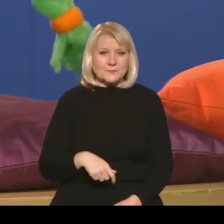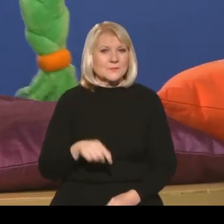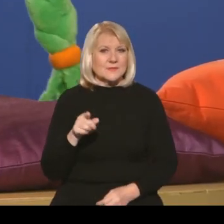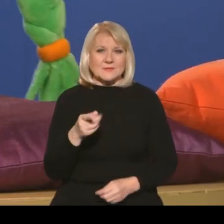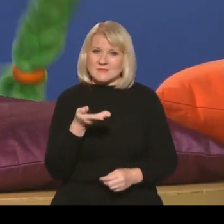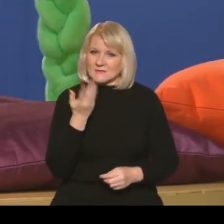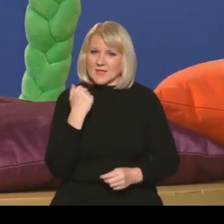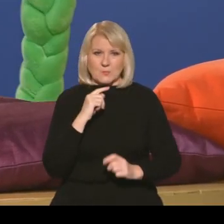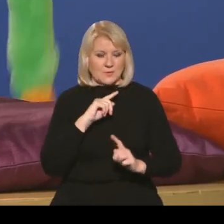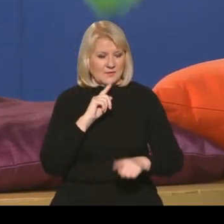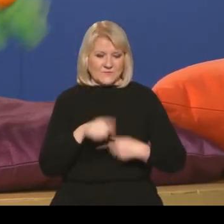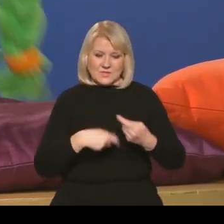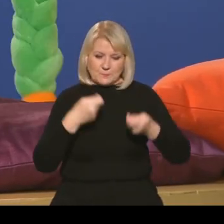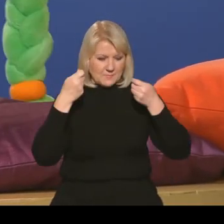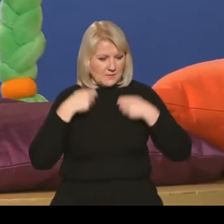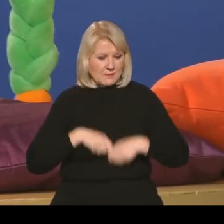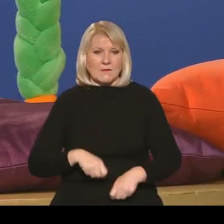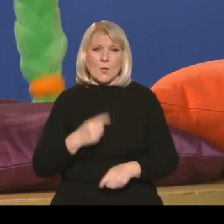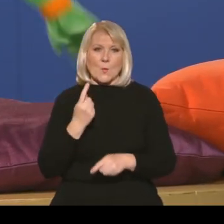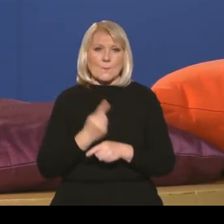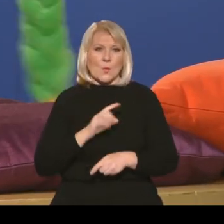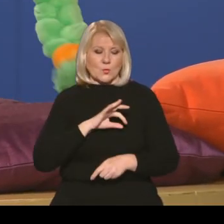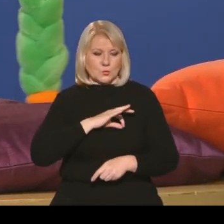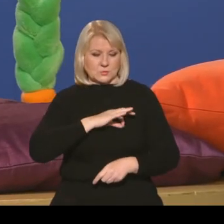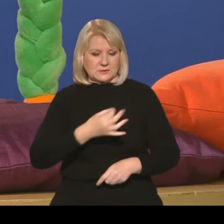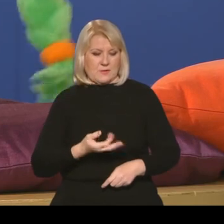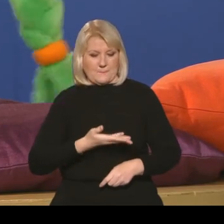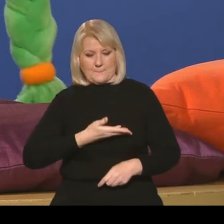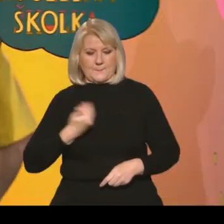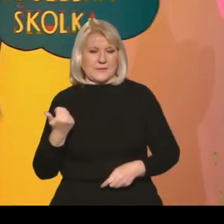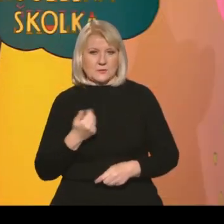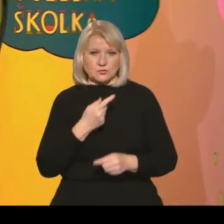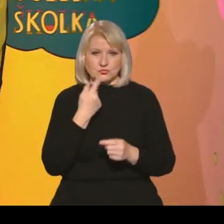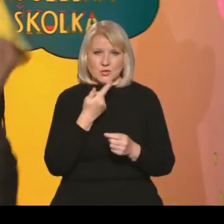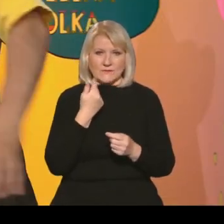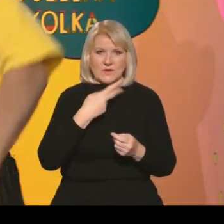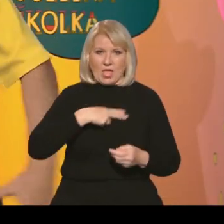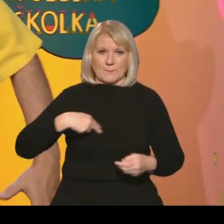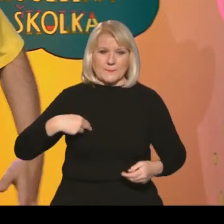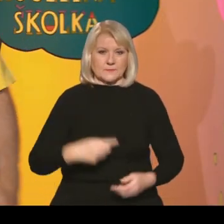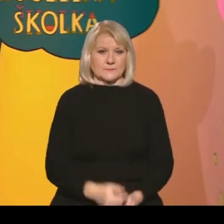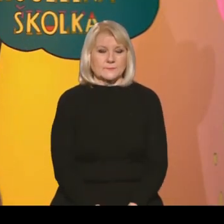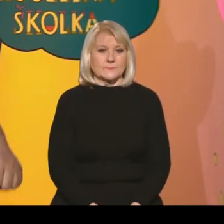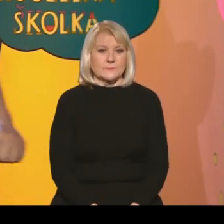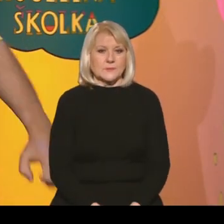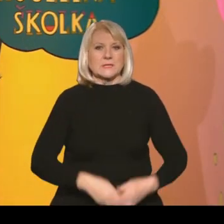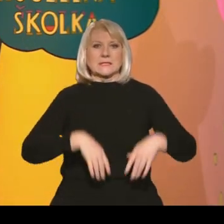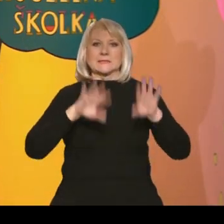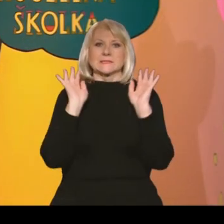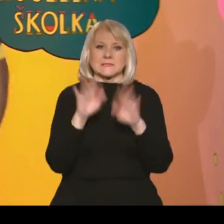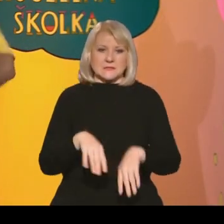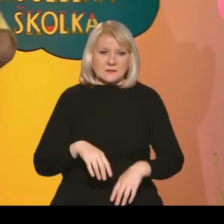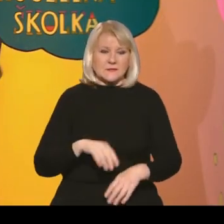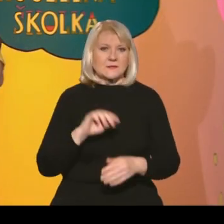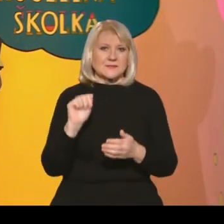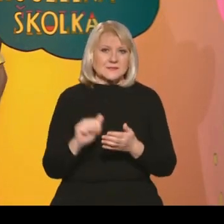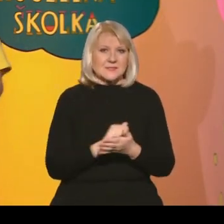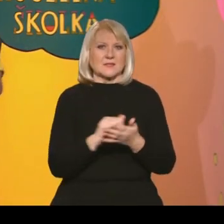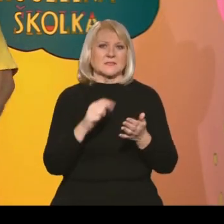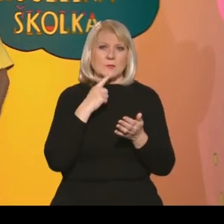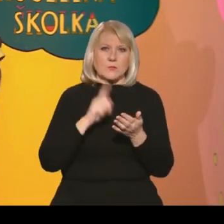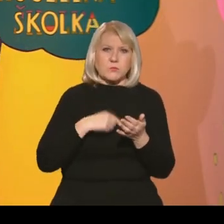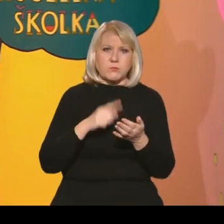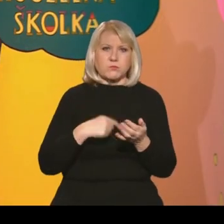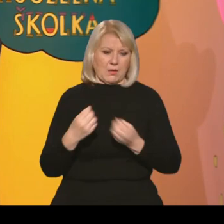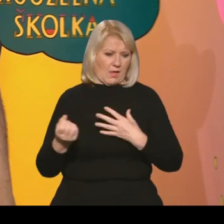vůbec nepřevlékl, ale samolepící pásku z něj jen sundal. Jeminkote, já jsem se polil vodovkami.